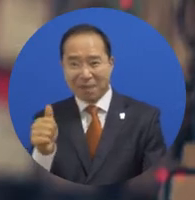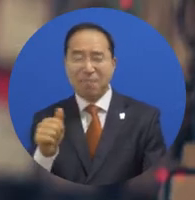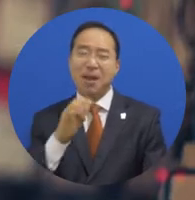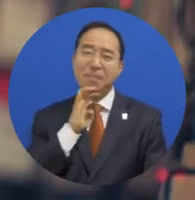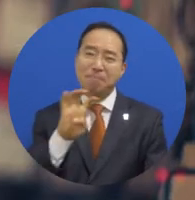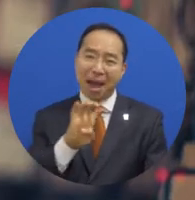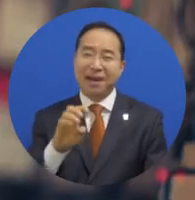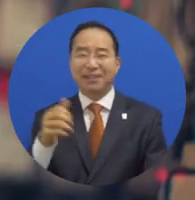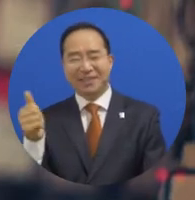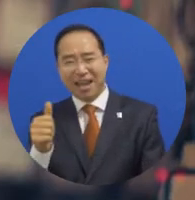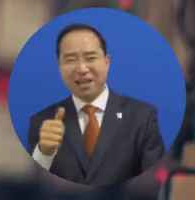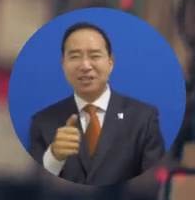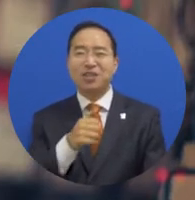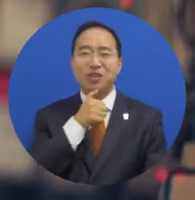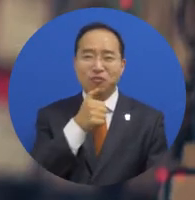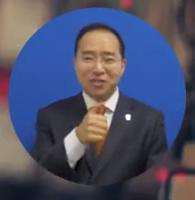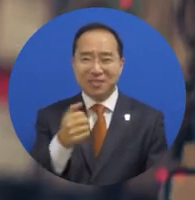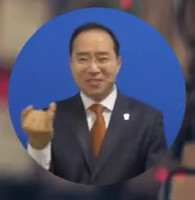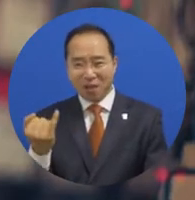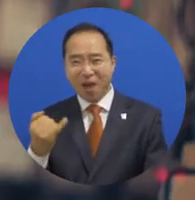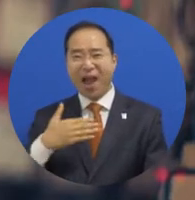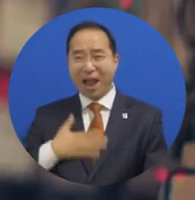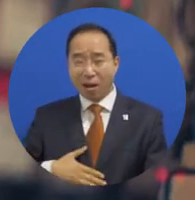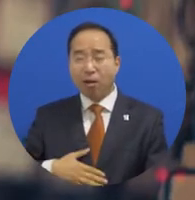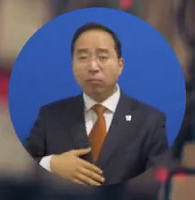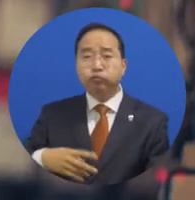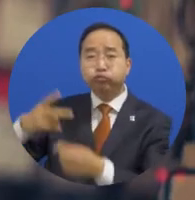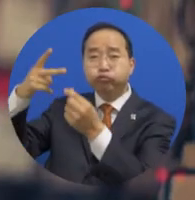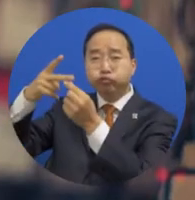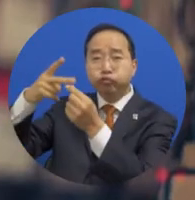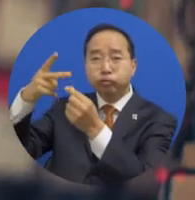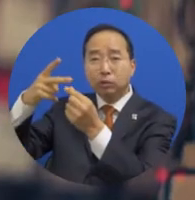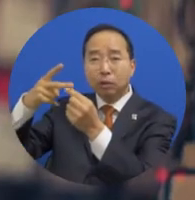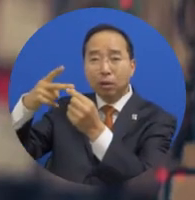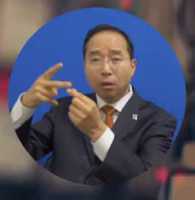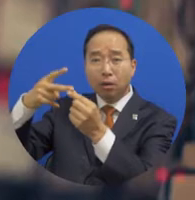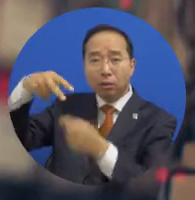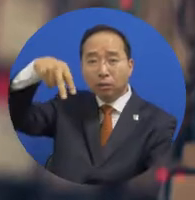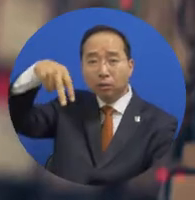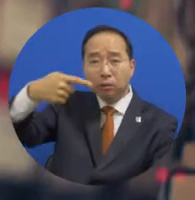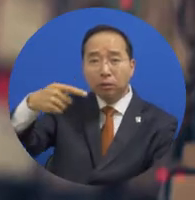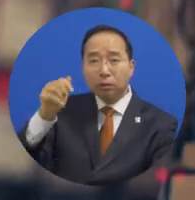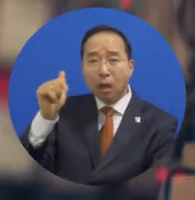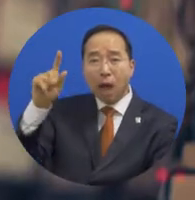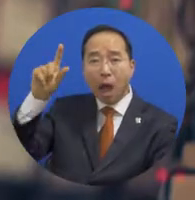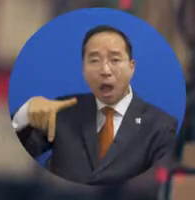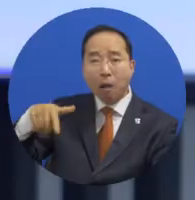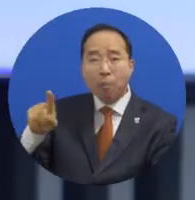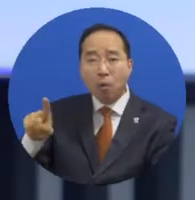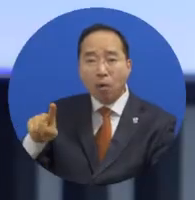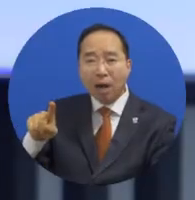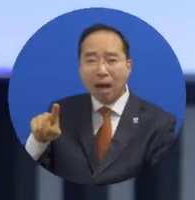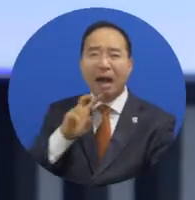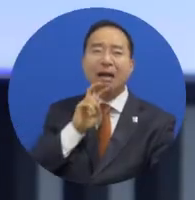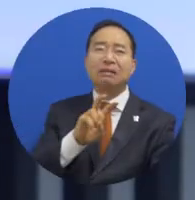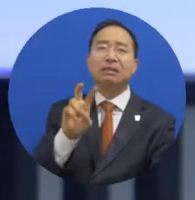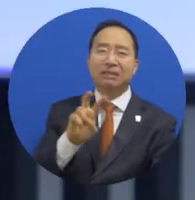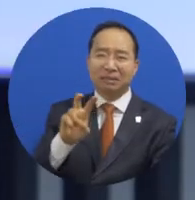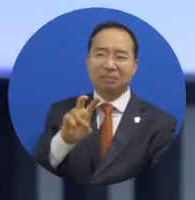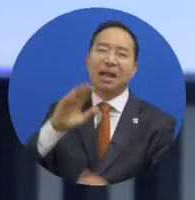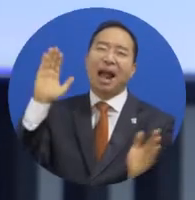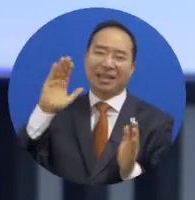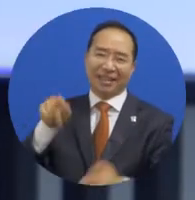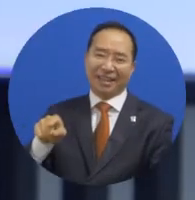신녀는 쉰 살의 여자인데 스학이랑 60살 남자, 육남은 알겠어요. 스학이 뭐예요? 20살